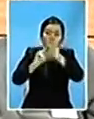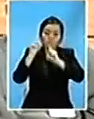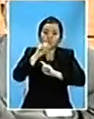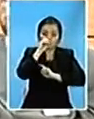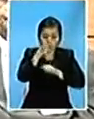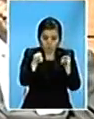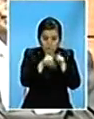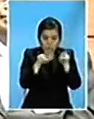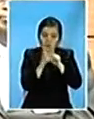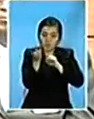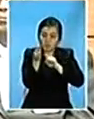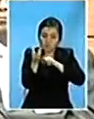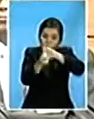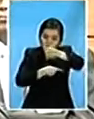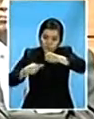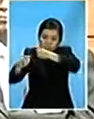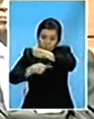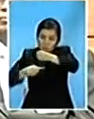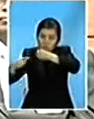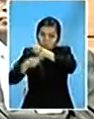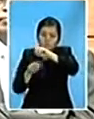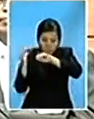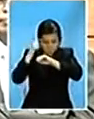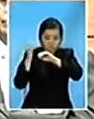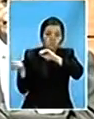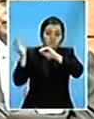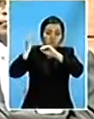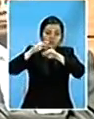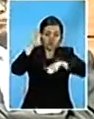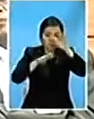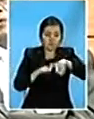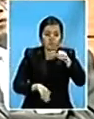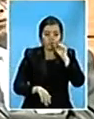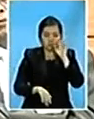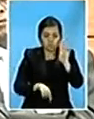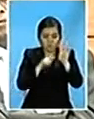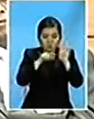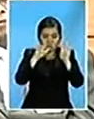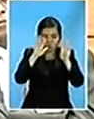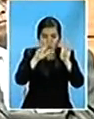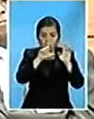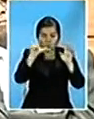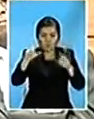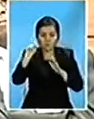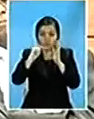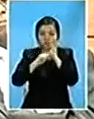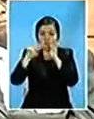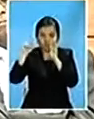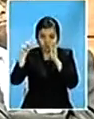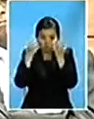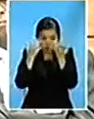ในฤดูกาลที่กำลังจะมาถึงนั้นจะเพิ่มขึ้นอย่างน้อย 4-5 ล้านตันนะครับเพราะฉะนั้นเม็ดเงินงบประมาณที่พูดถึ